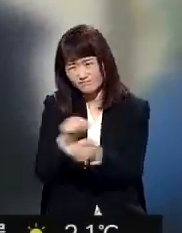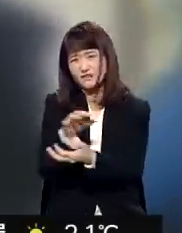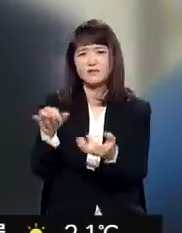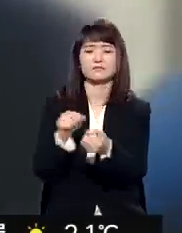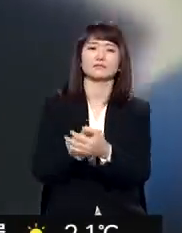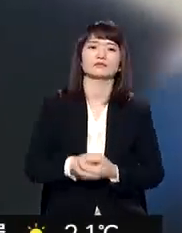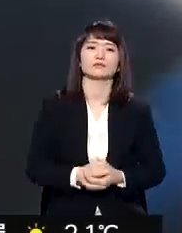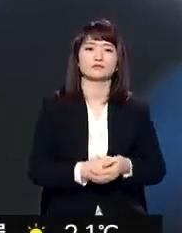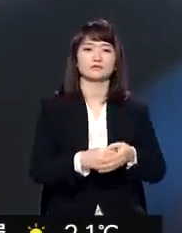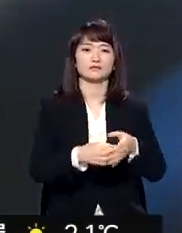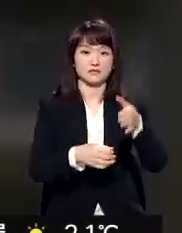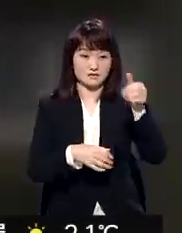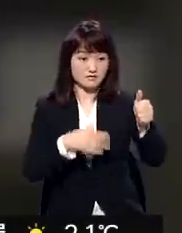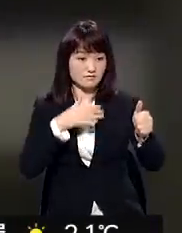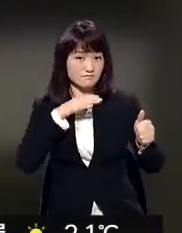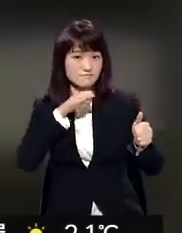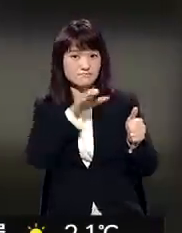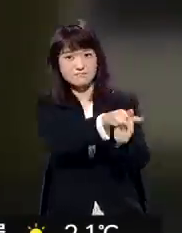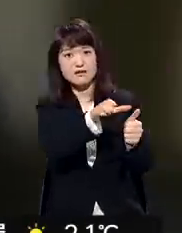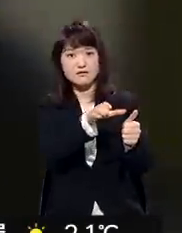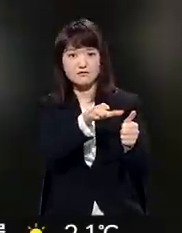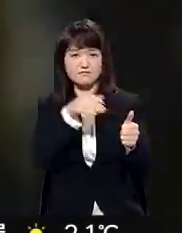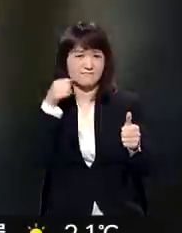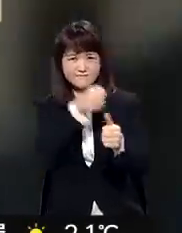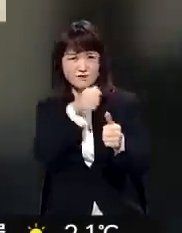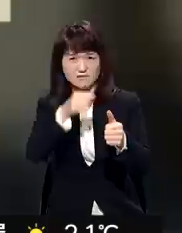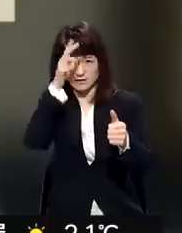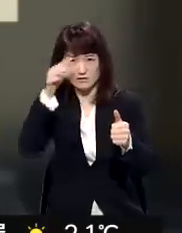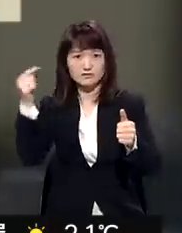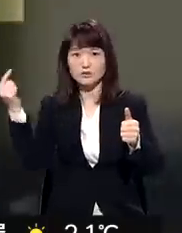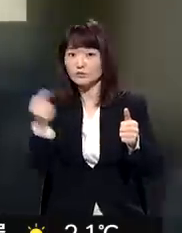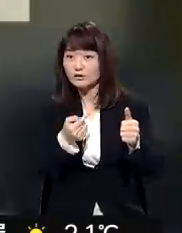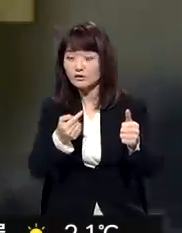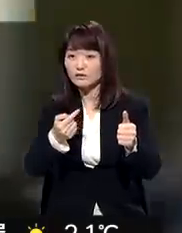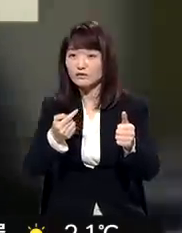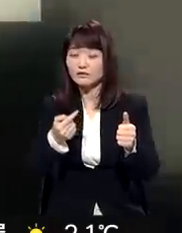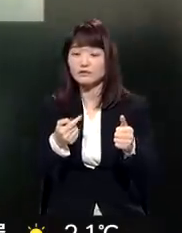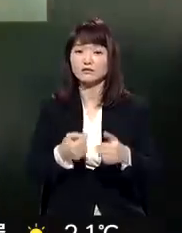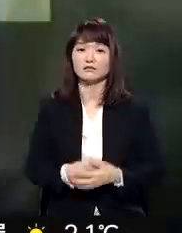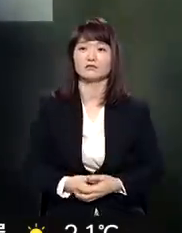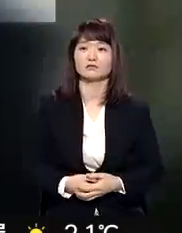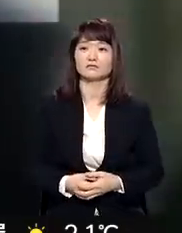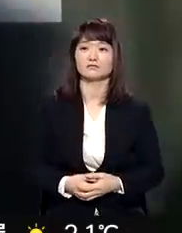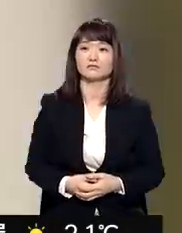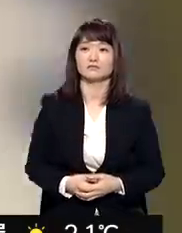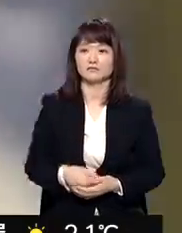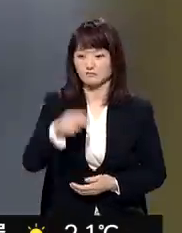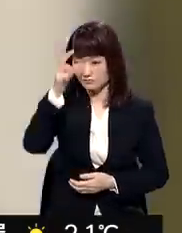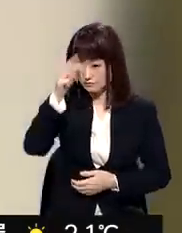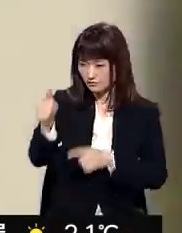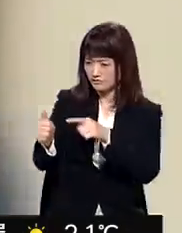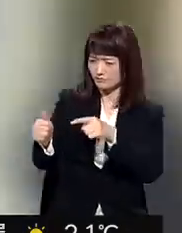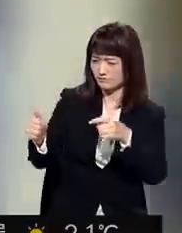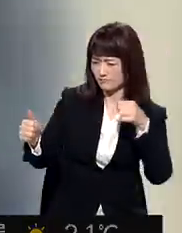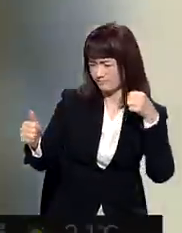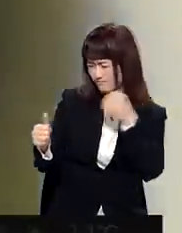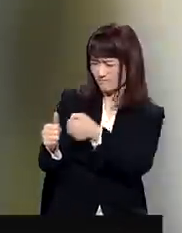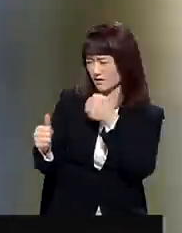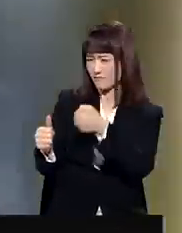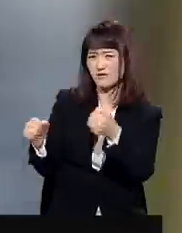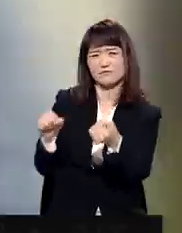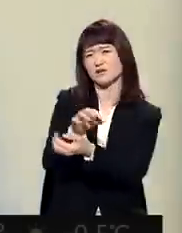사장 멱살 잡고 주먹 퍽퍽 자 잠시 후 경찰이 출동했는데 역시 경찰한테도 난동 퍽퍽